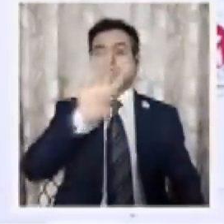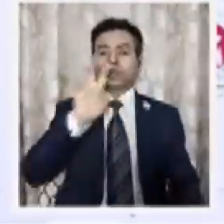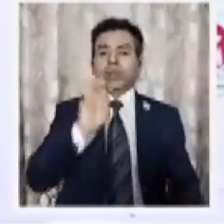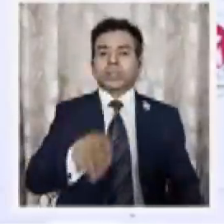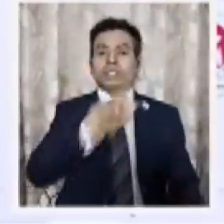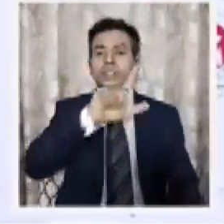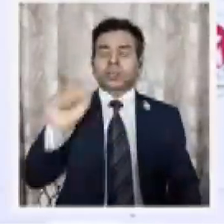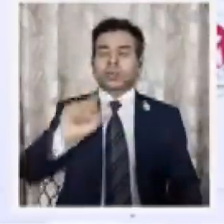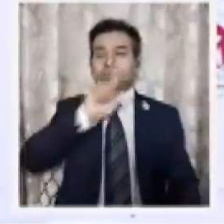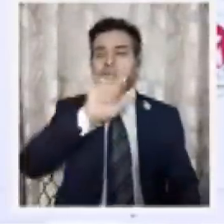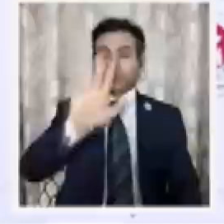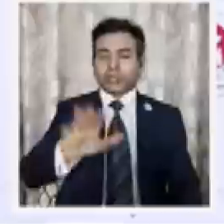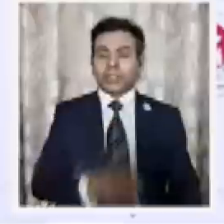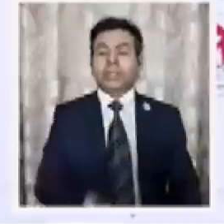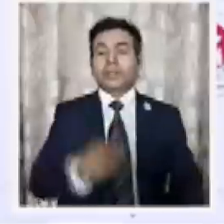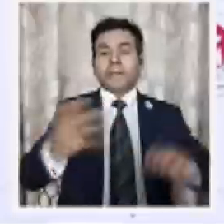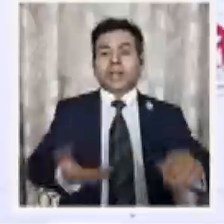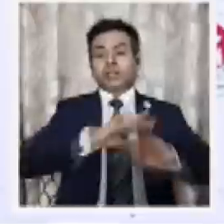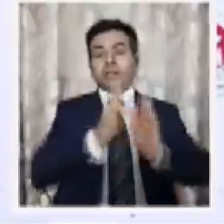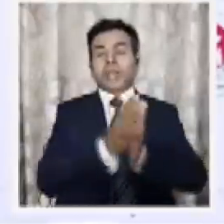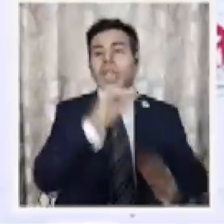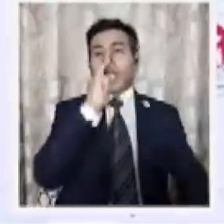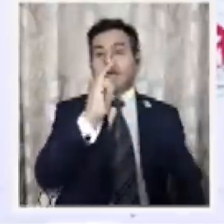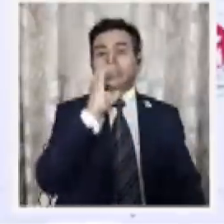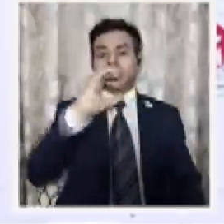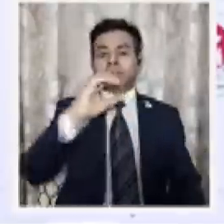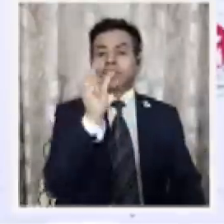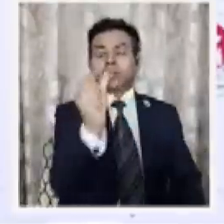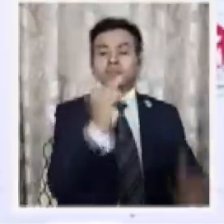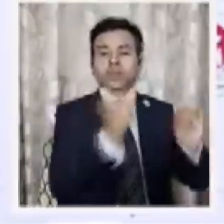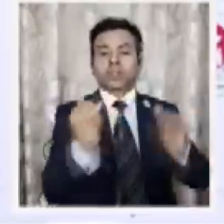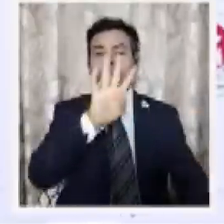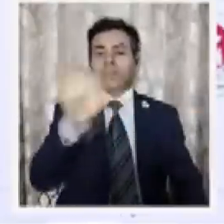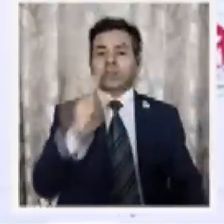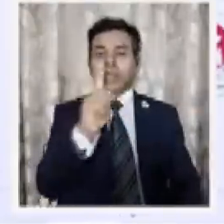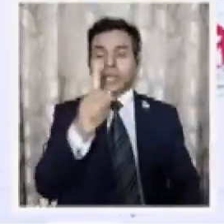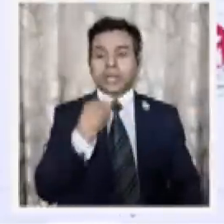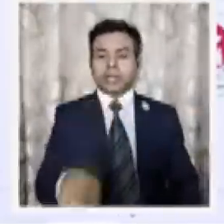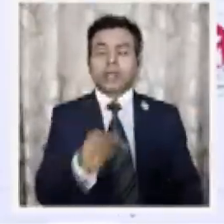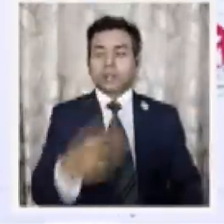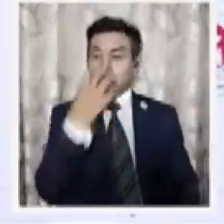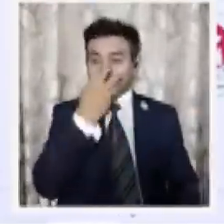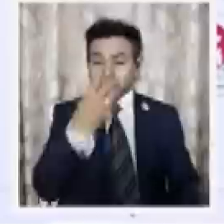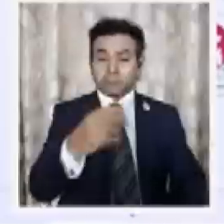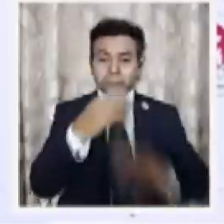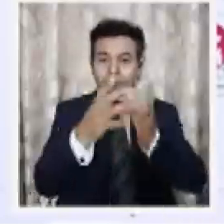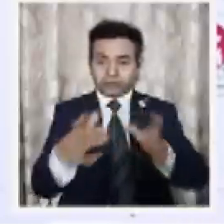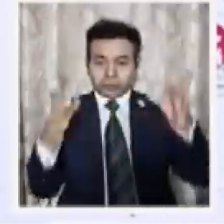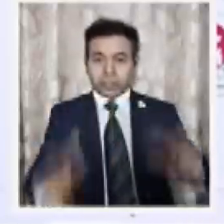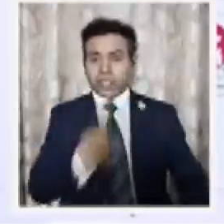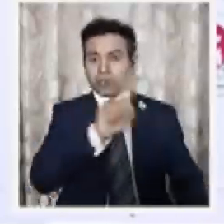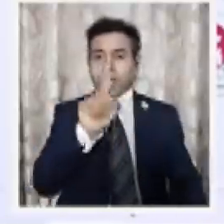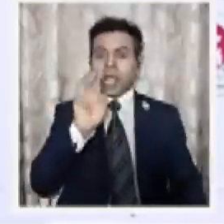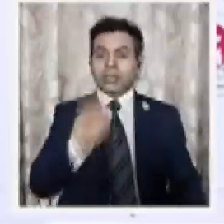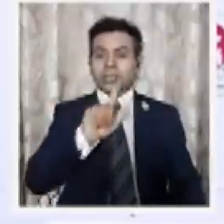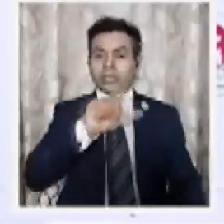সারা দেশে সাধারণ শয্যা 14,775টি, সারা দেশে আইসিইউ শয্যা সংখ্যা 401টি, সারা দেশে